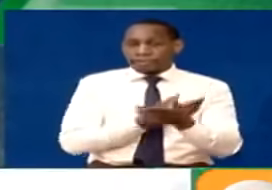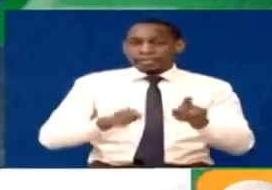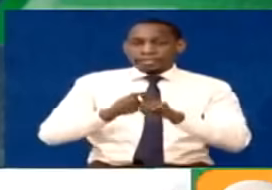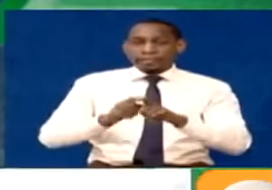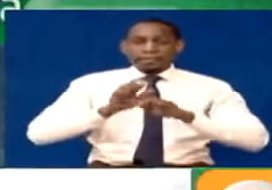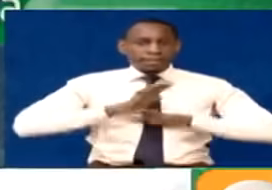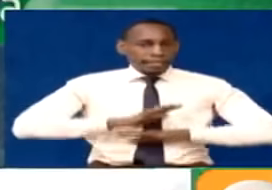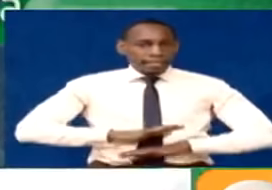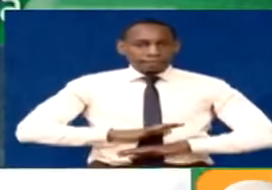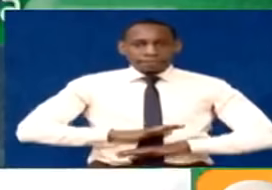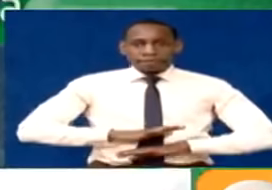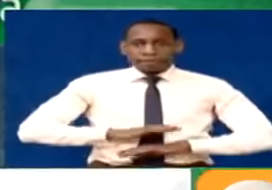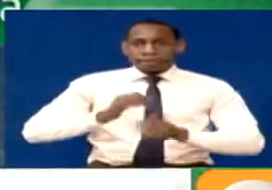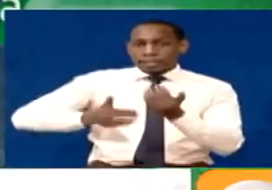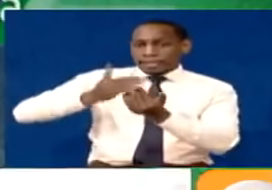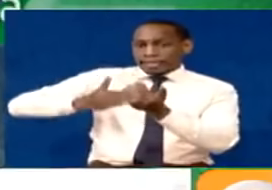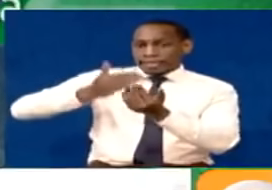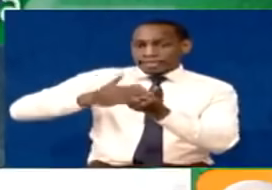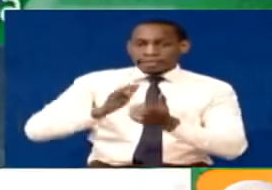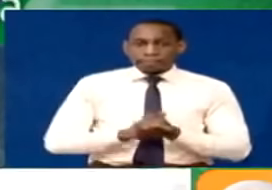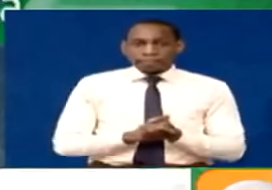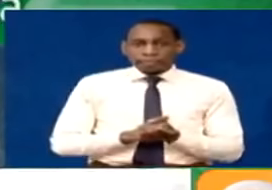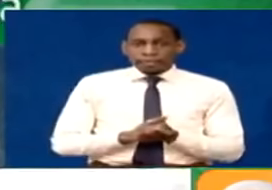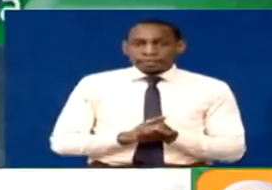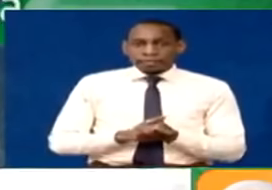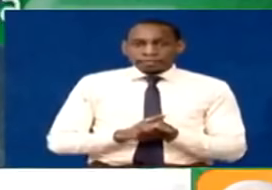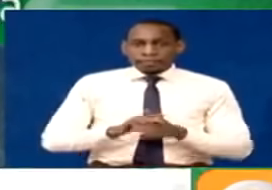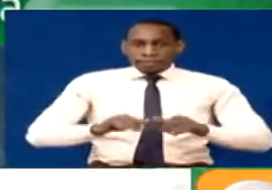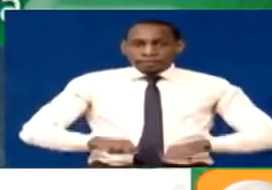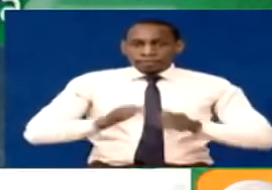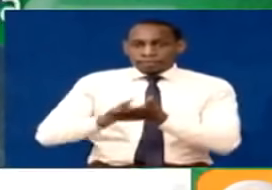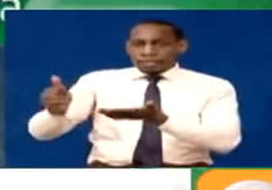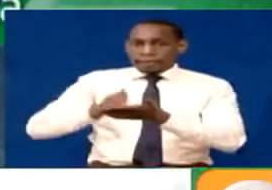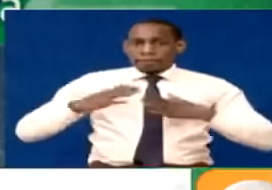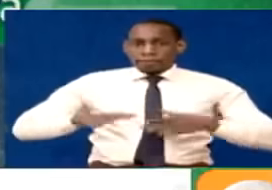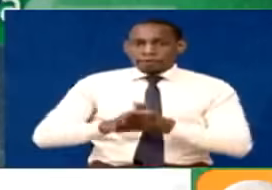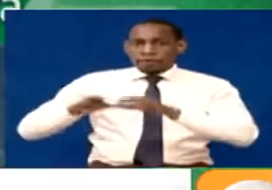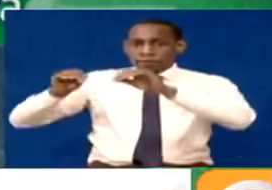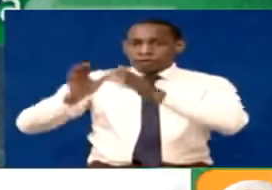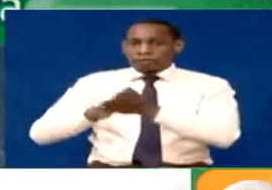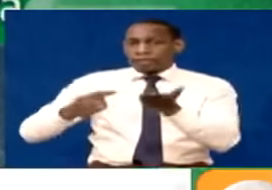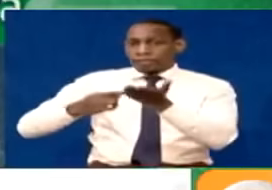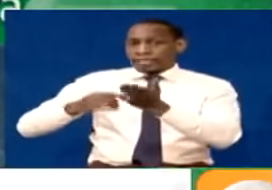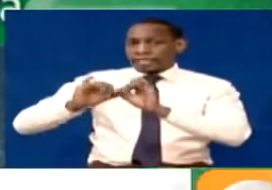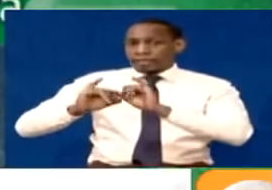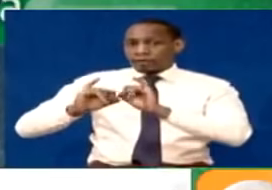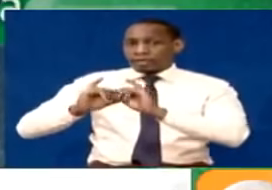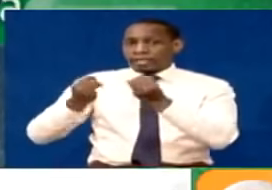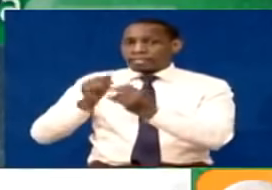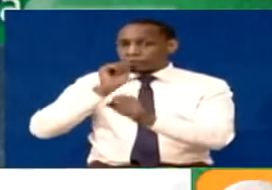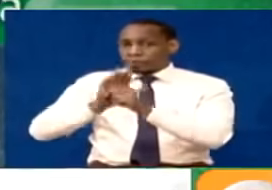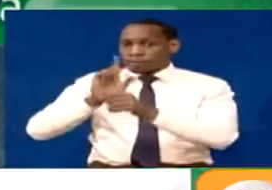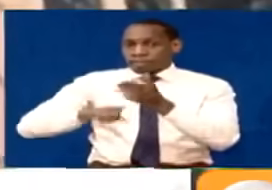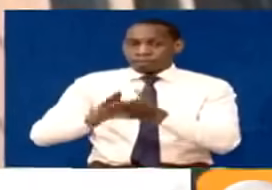na kuwapa afueni katika malezi. Waajiri wanaoajiri waliofuzu kutoka taasisi za kiufundi